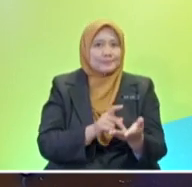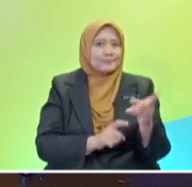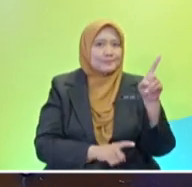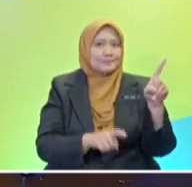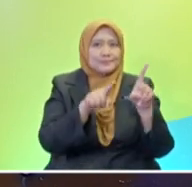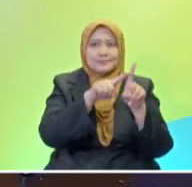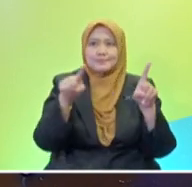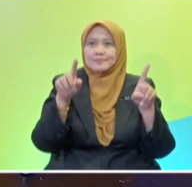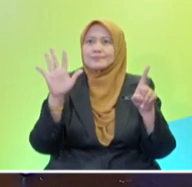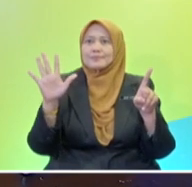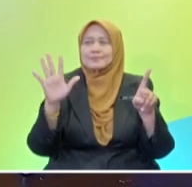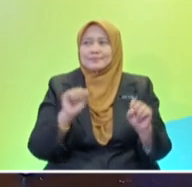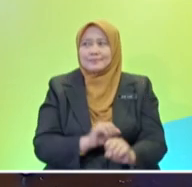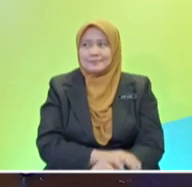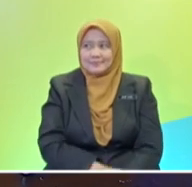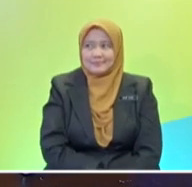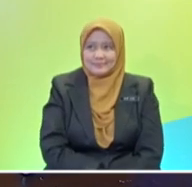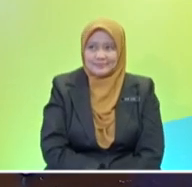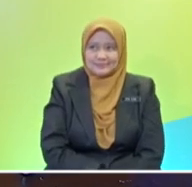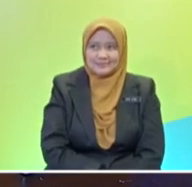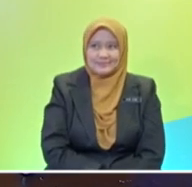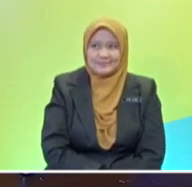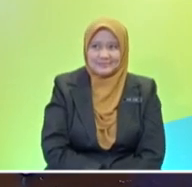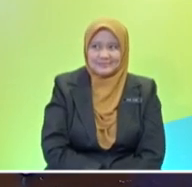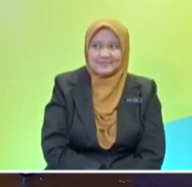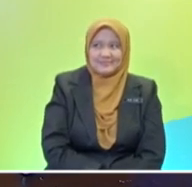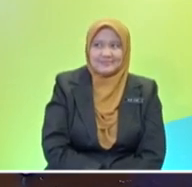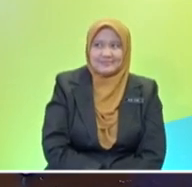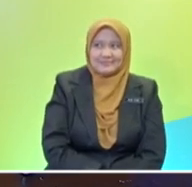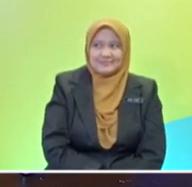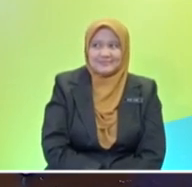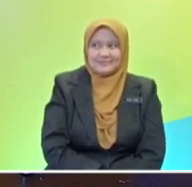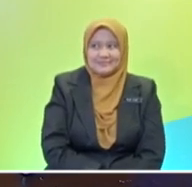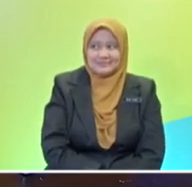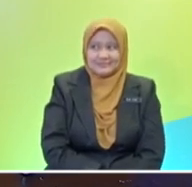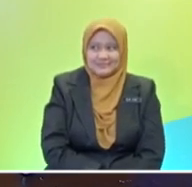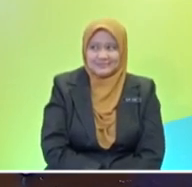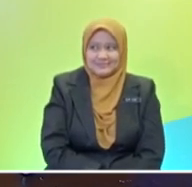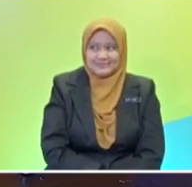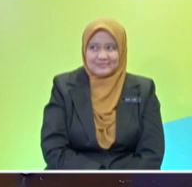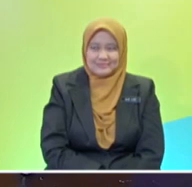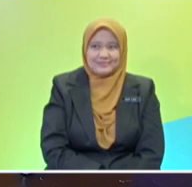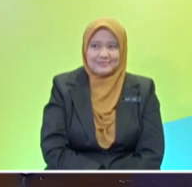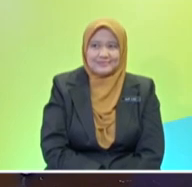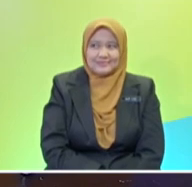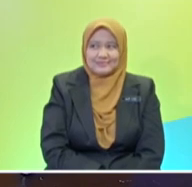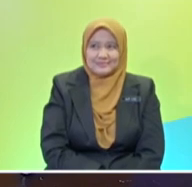1 hingga berapa? Nak berapa? 5, 10? 50 cikgu. 50. Boleh. Okey, jom sambil kita